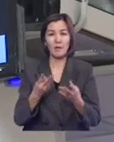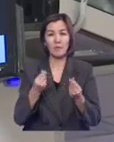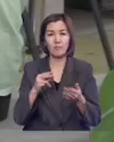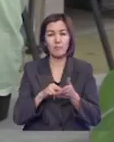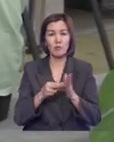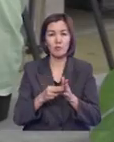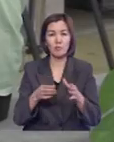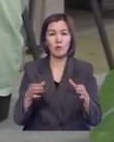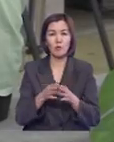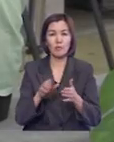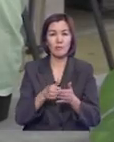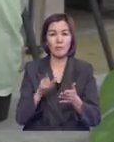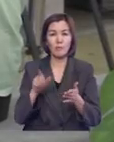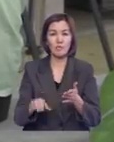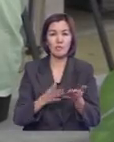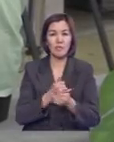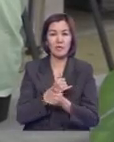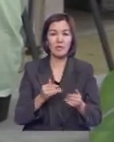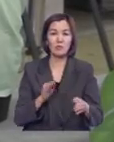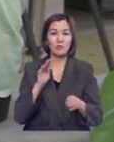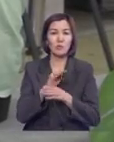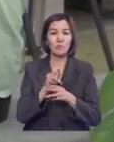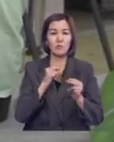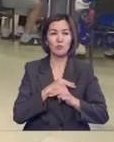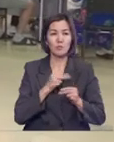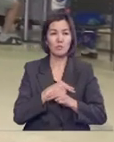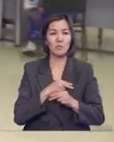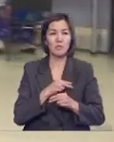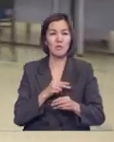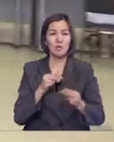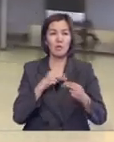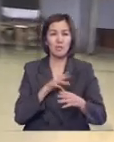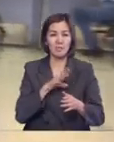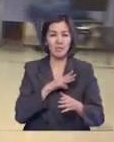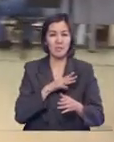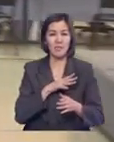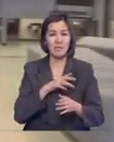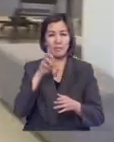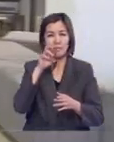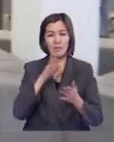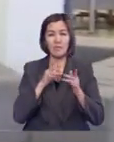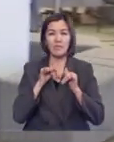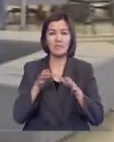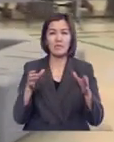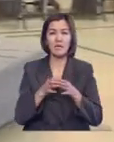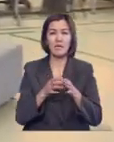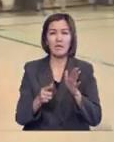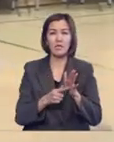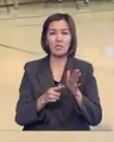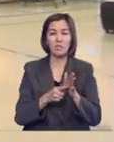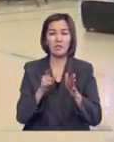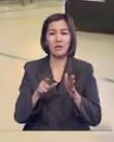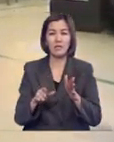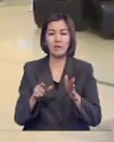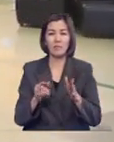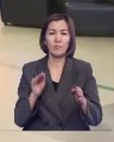бюджетті жоспарлау бөлім басшысы қызметкерлерді үстеме жұмысқа тартқан. Мемлекеттік істер агенттігінің тергеп-тексеру барысында жеті азамат үстеме жұмысқа